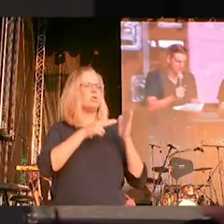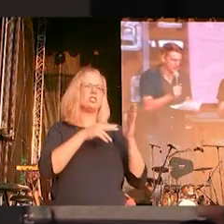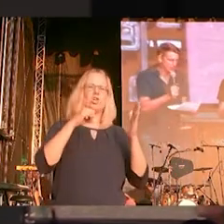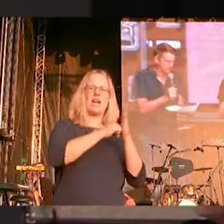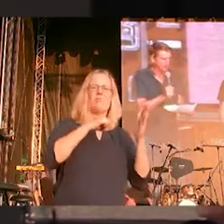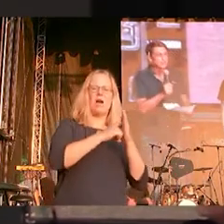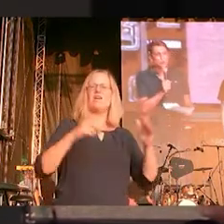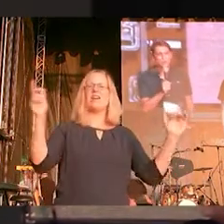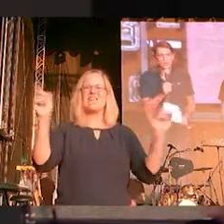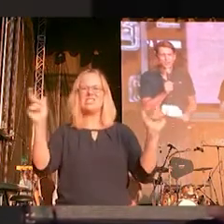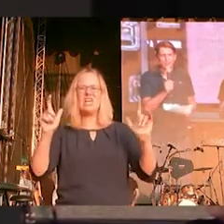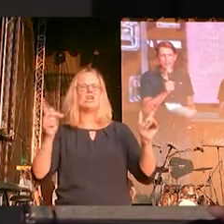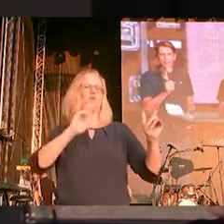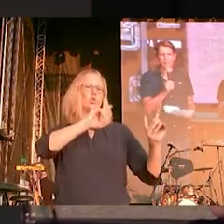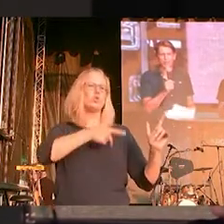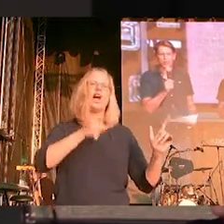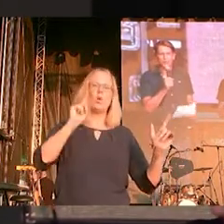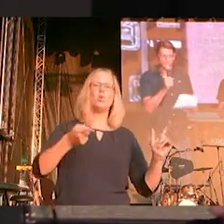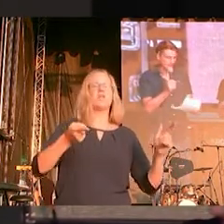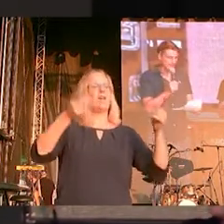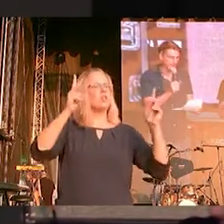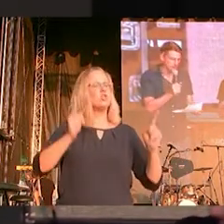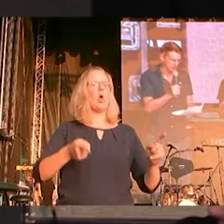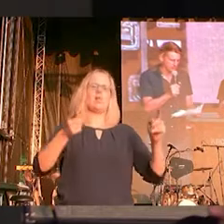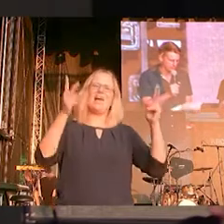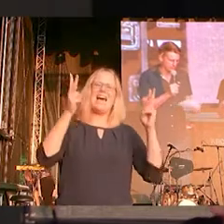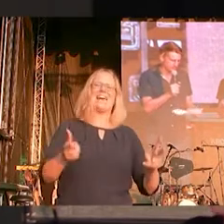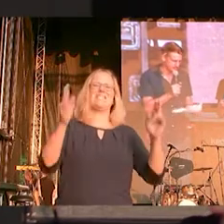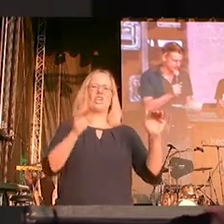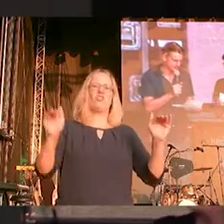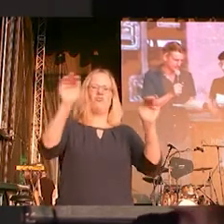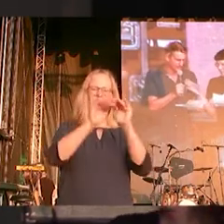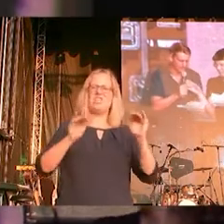gerechte Gesellschaft sind unsere Gegenantwort gegen Rechtspopulismus.